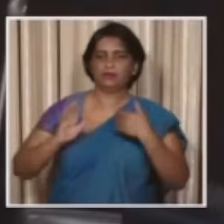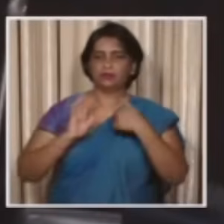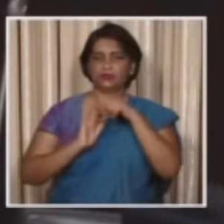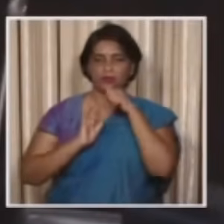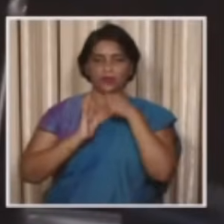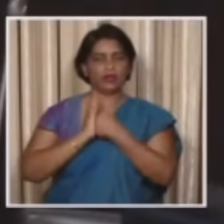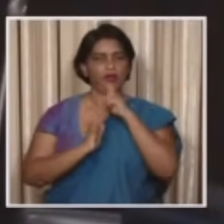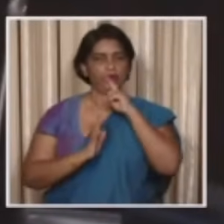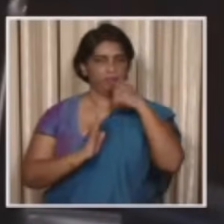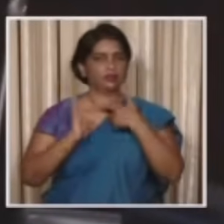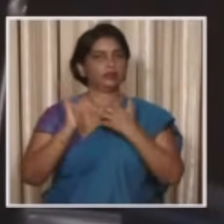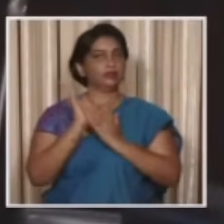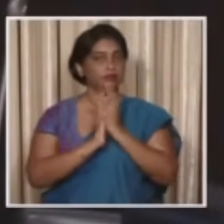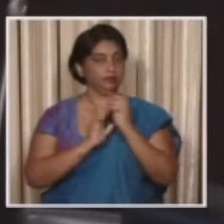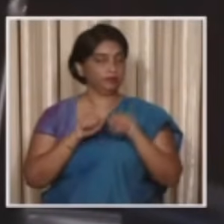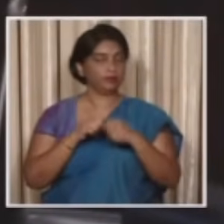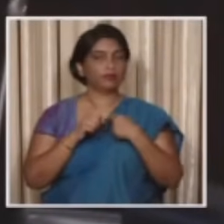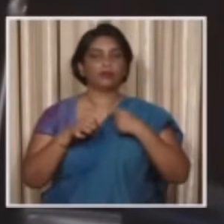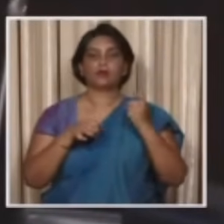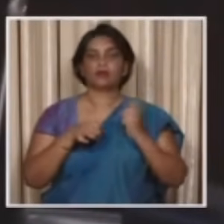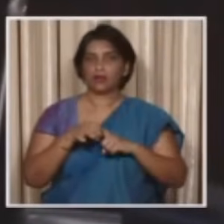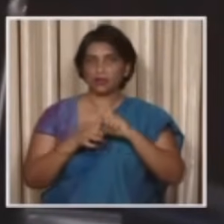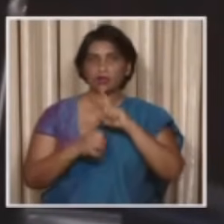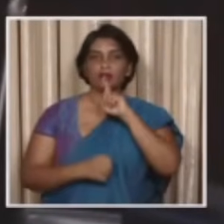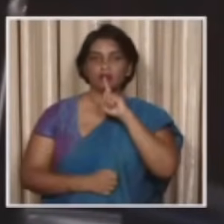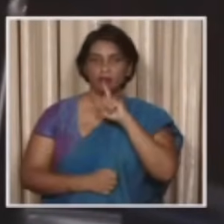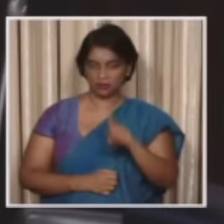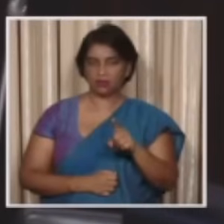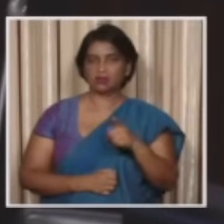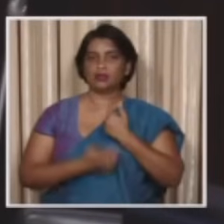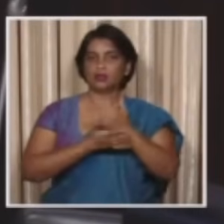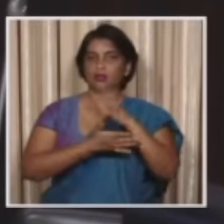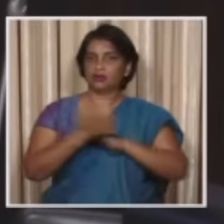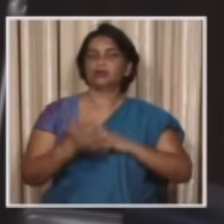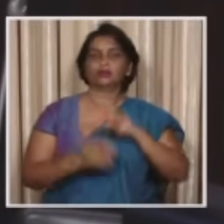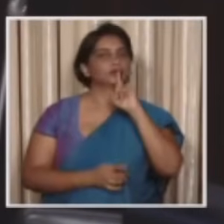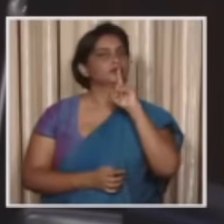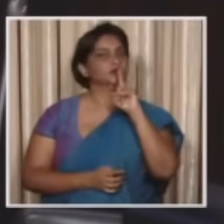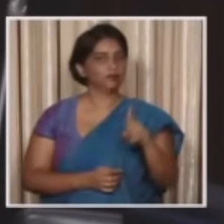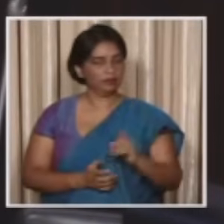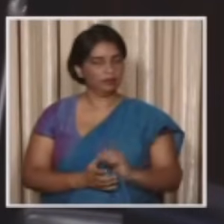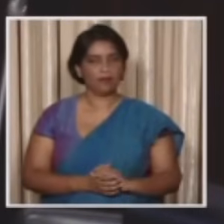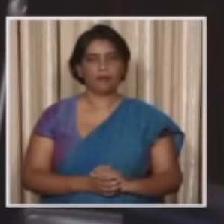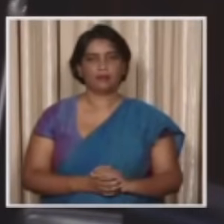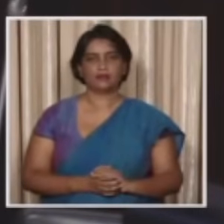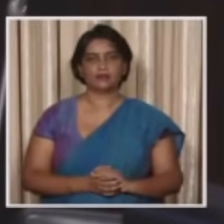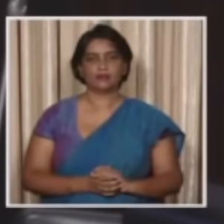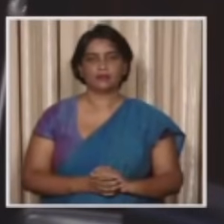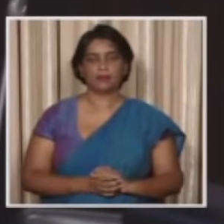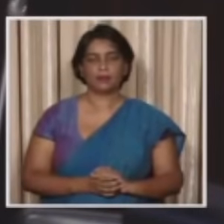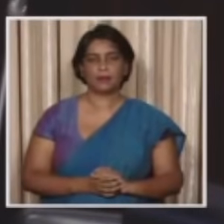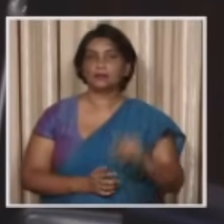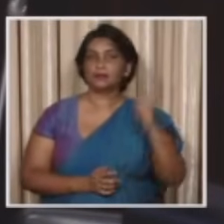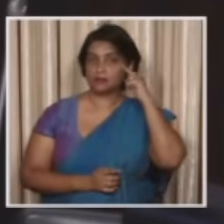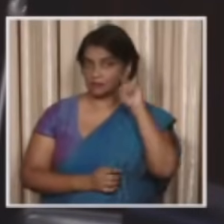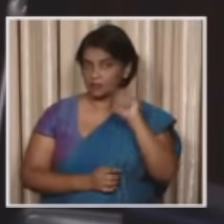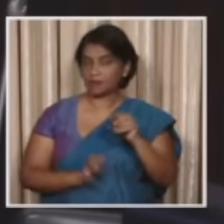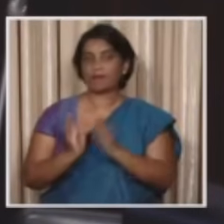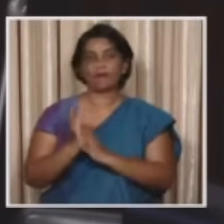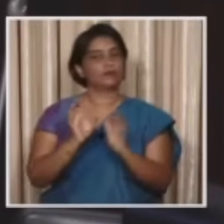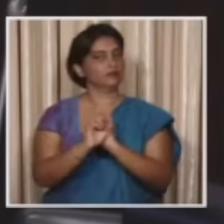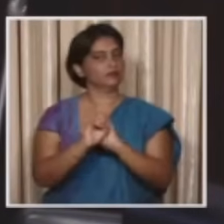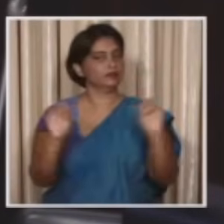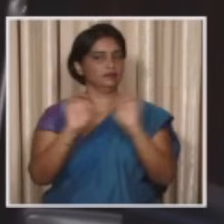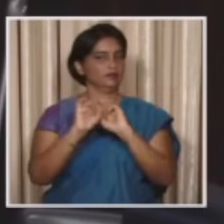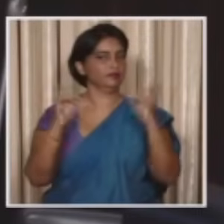මම වරප්‍රසාද ප්‍රශ්නයක් ඉදිරිපත් කරනවා කියලා ඔබතුමාට ලිඛිතව දැනුම් දීලා තියෙනවා. ඒ පිළිබඳව මාධ්‍යයේ